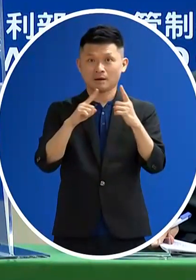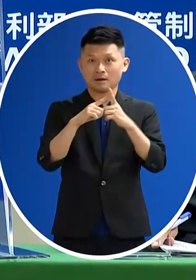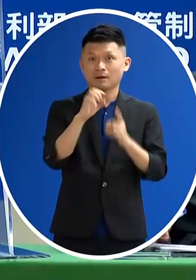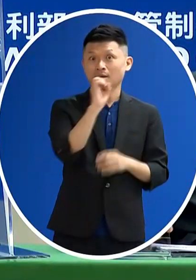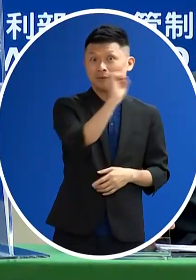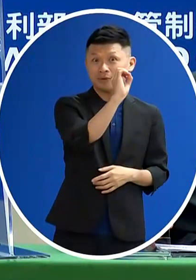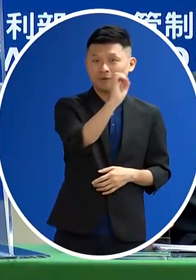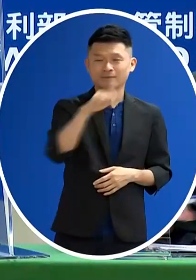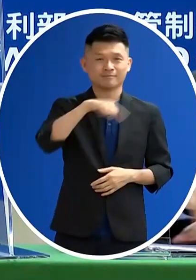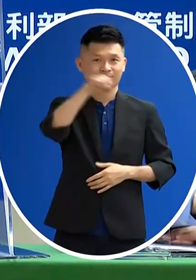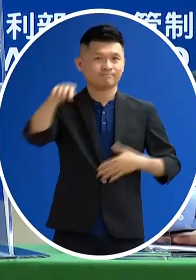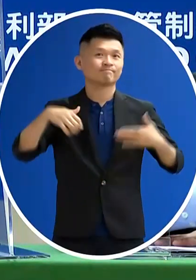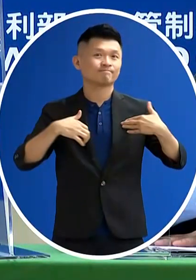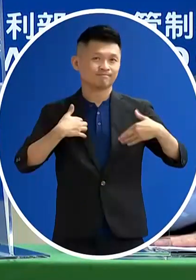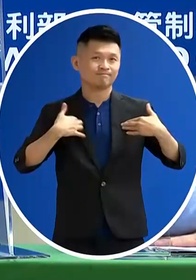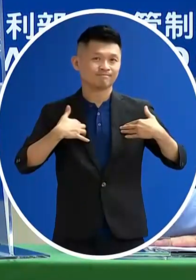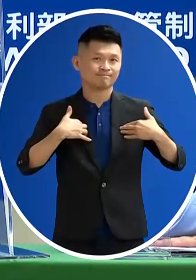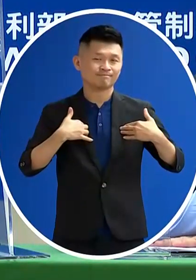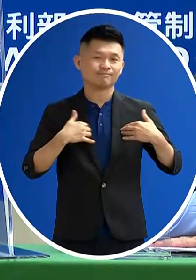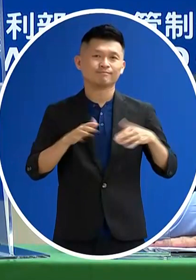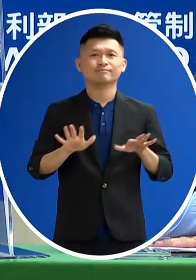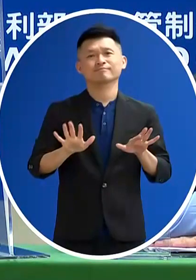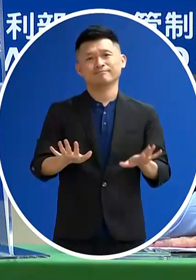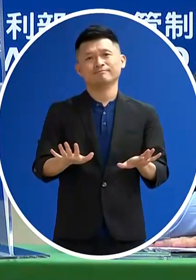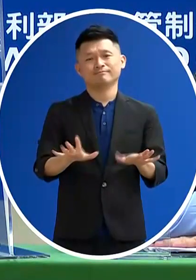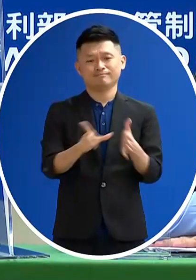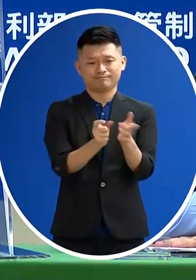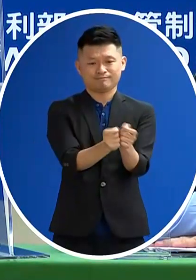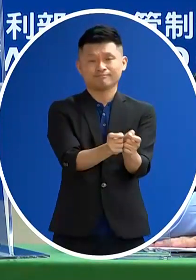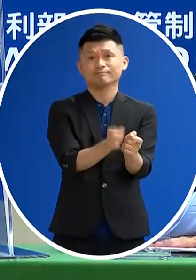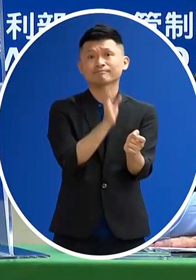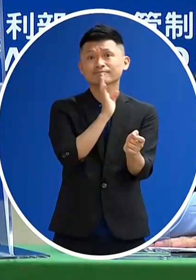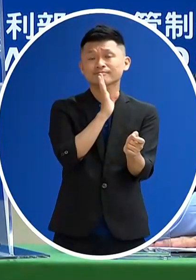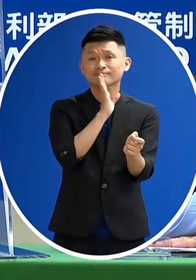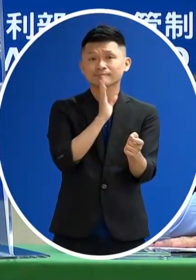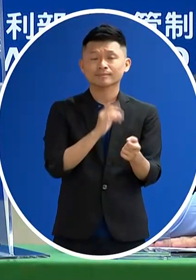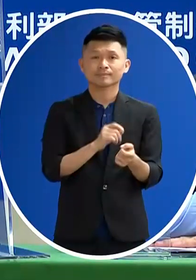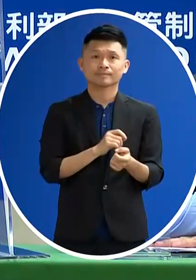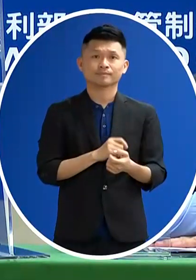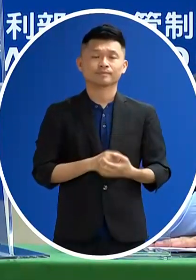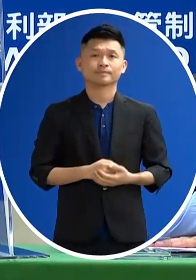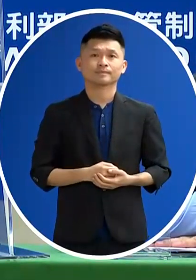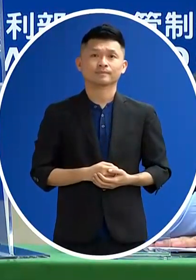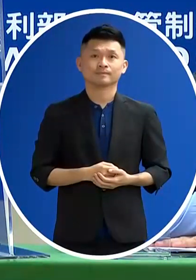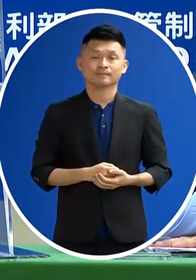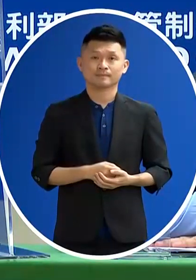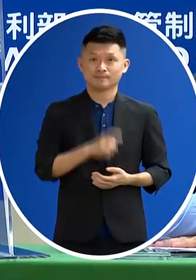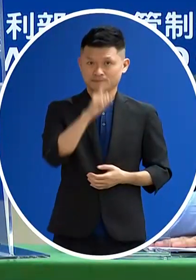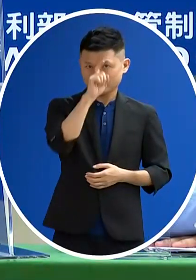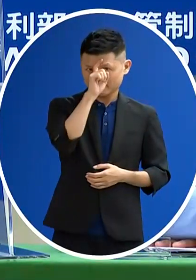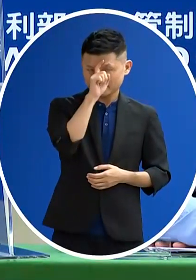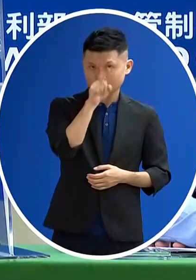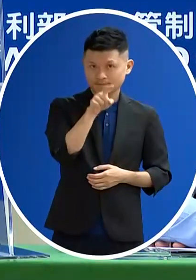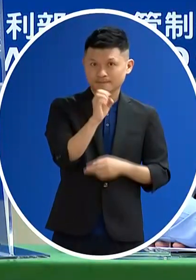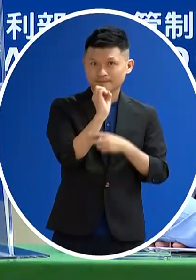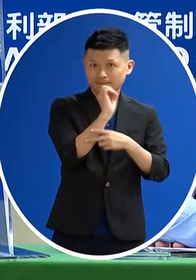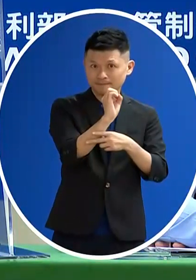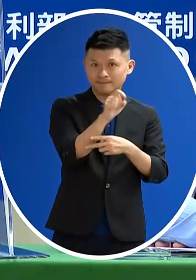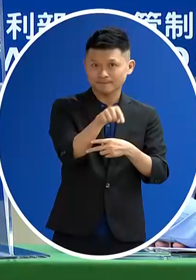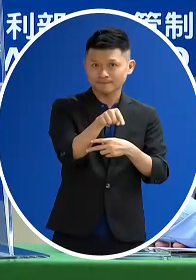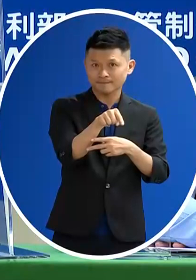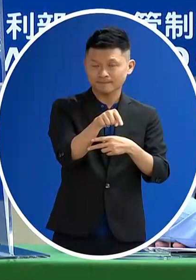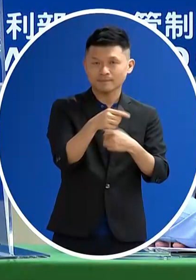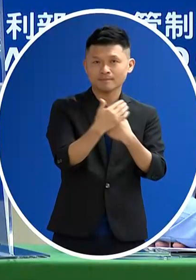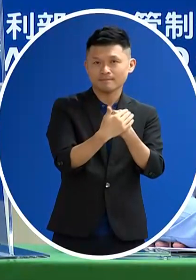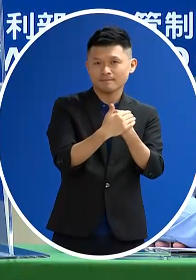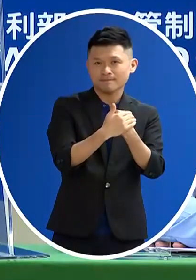家都高兴，不过这只是一丝的哈的希望。那刚刚达到这样的情况，我们要把这样的一个成果能够把